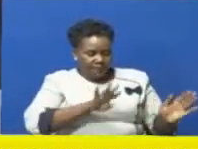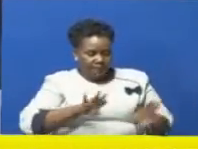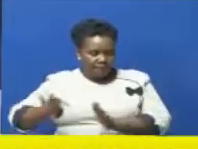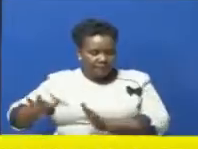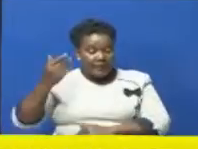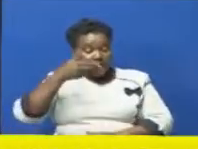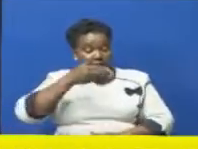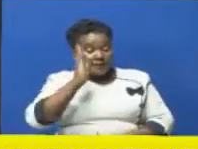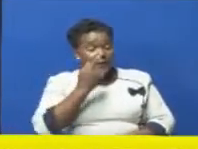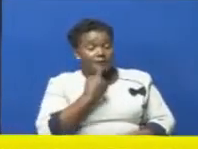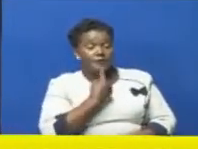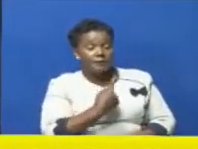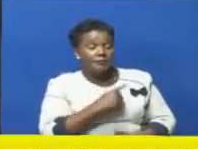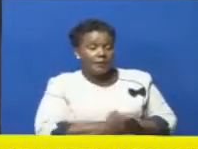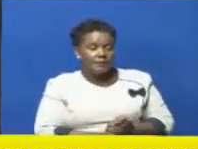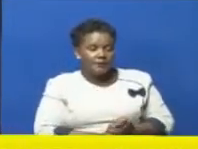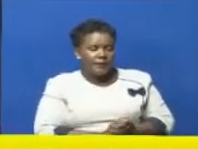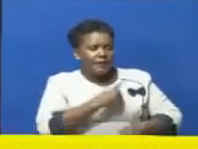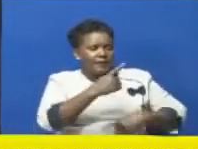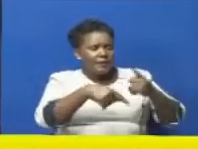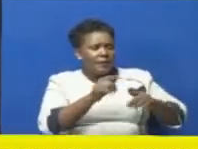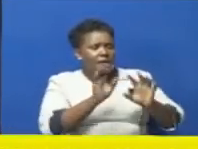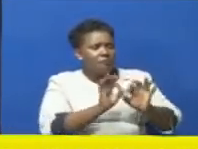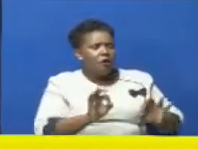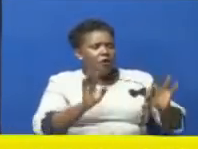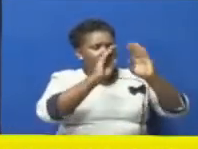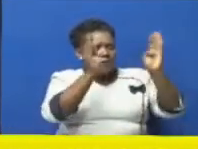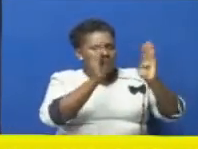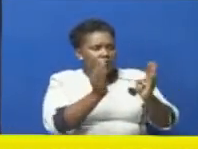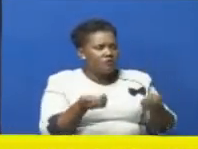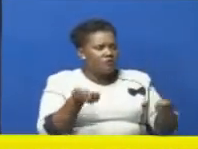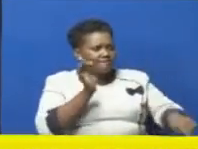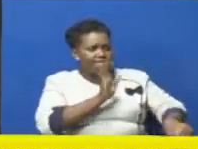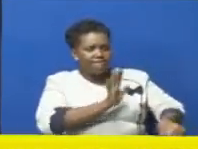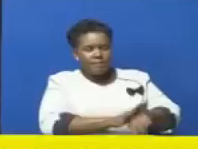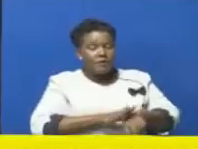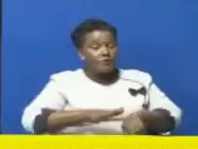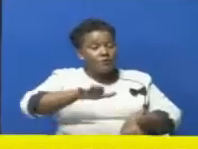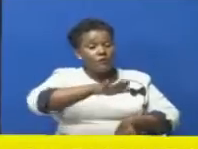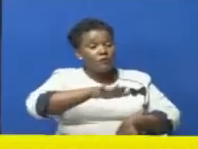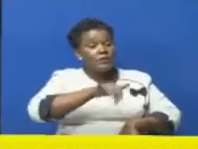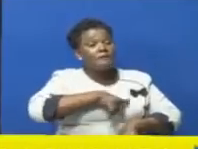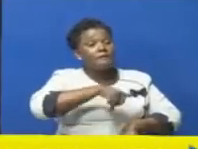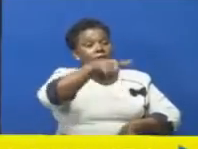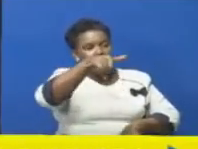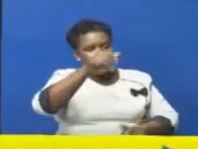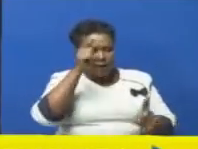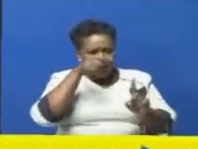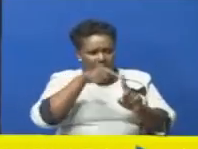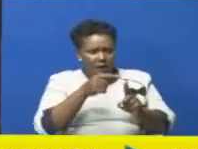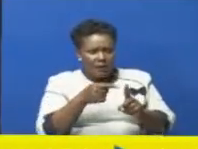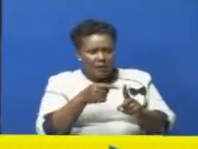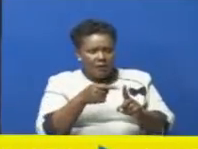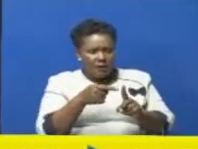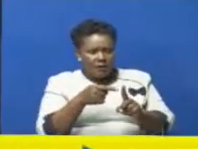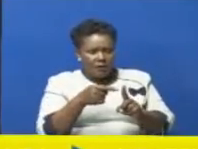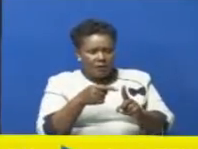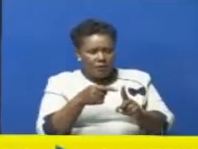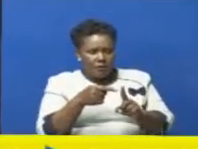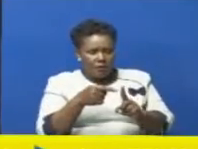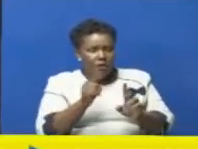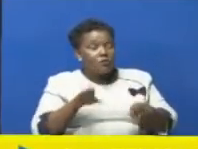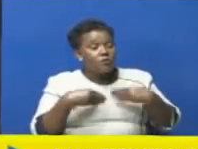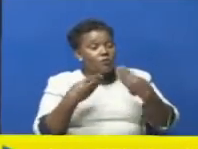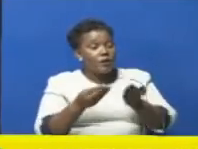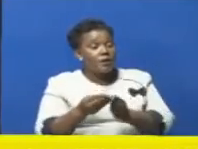imesema itaendelea kuboresha miundombinu katika viwanja vya ndege hapa nchini ili kuweka mazingira rafiki kwa wawekezaji